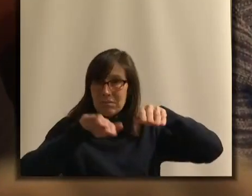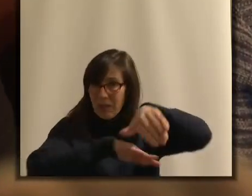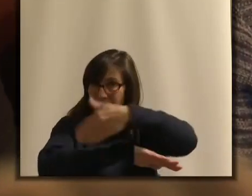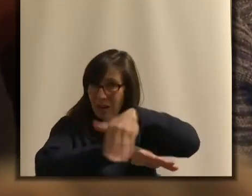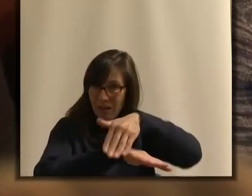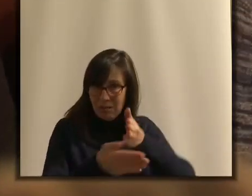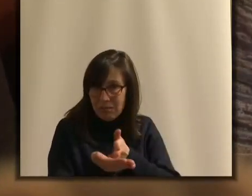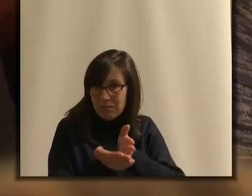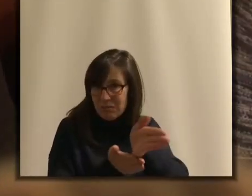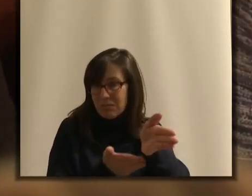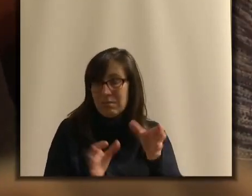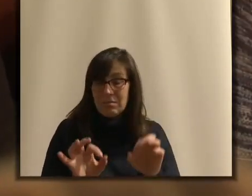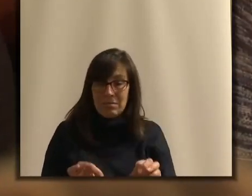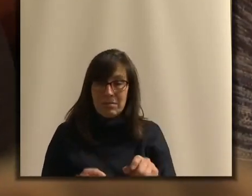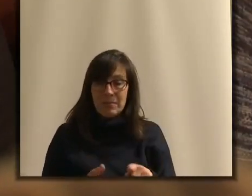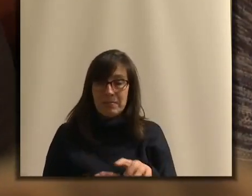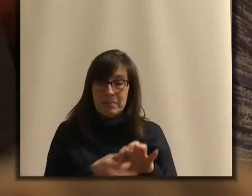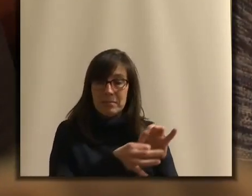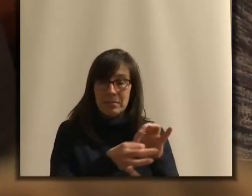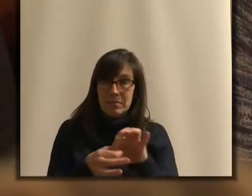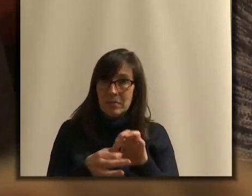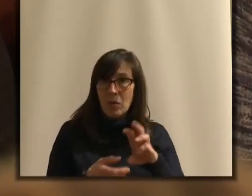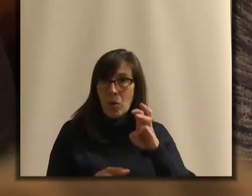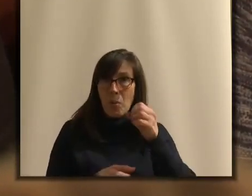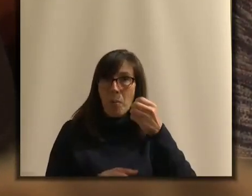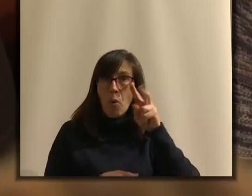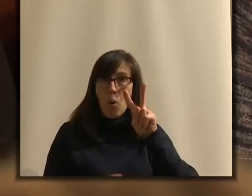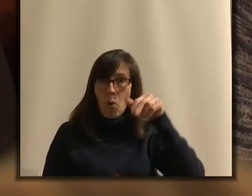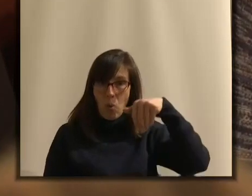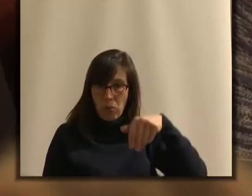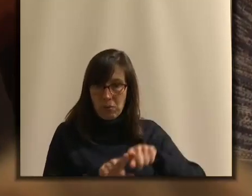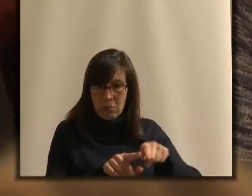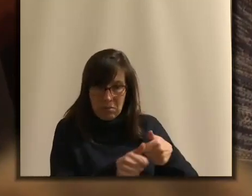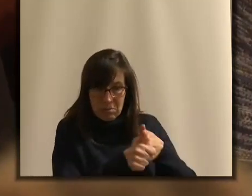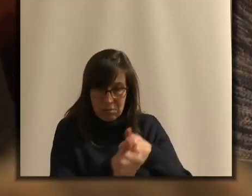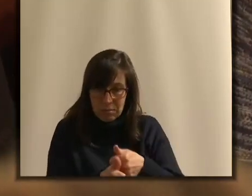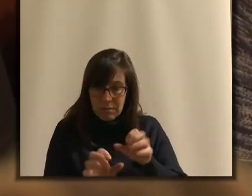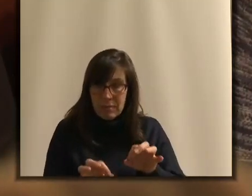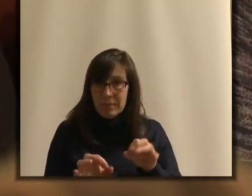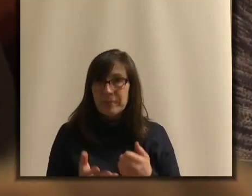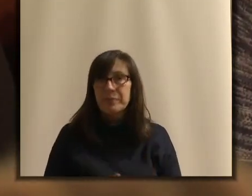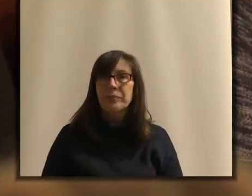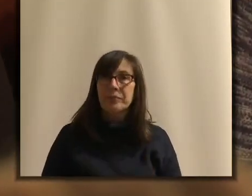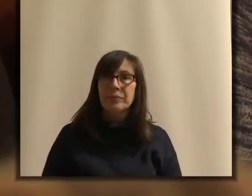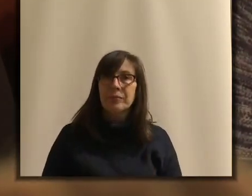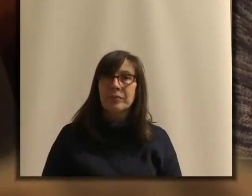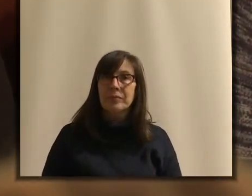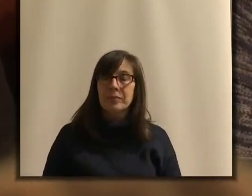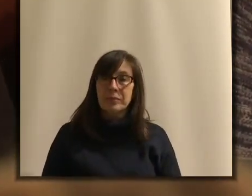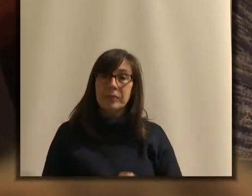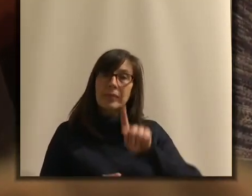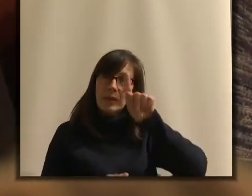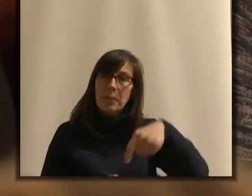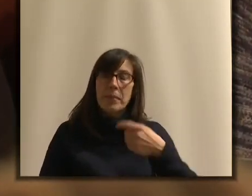en el POUM i l'expropiem perquè així ho fixa el planejament. En tot cas, ara replantejarem